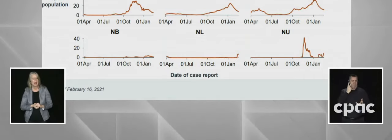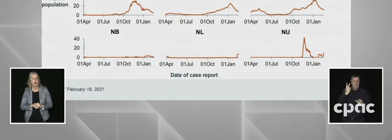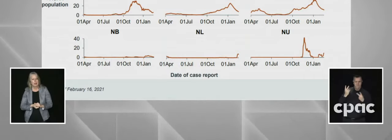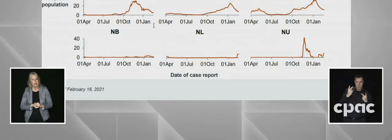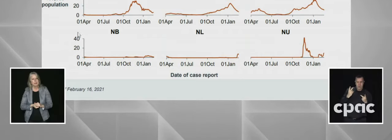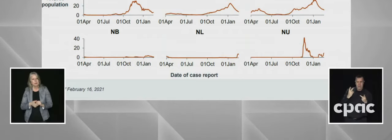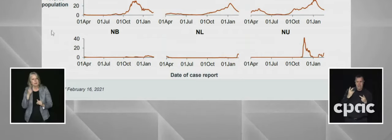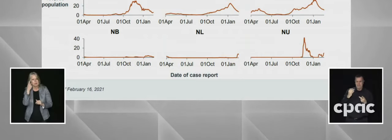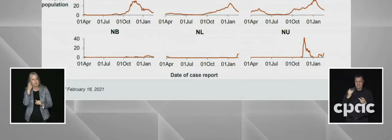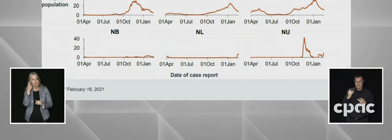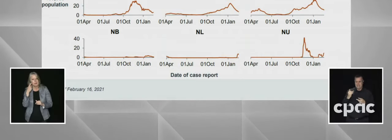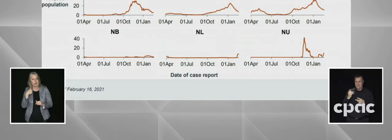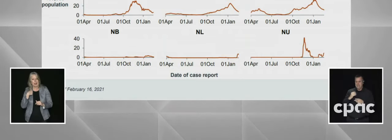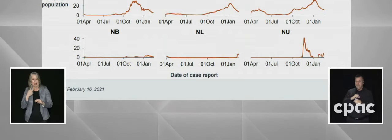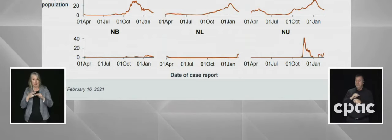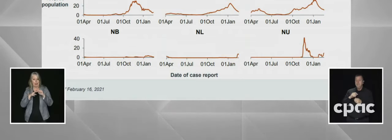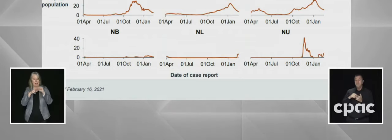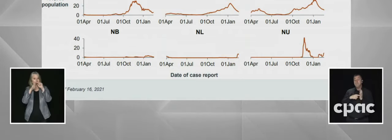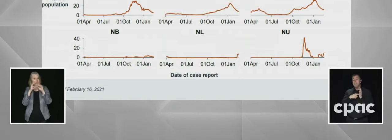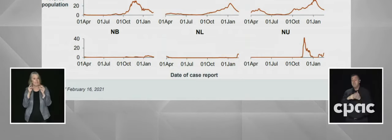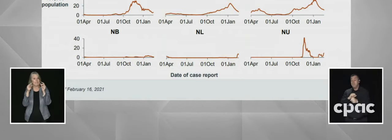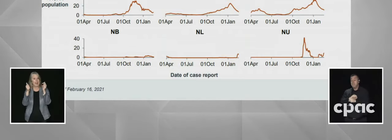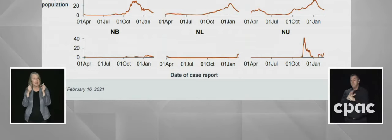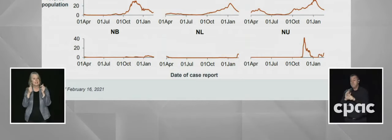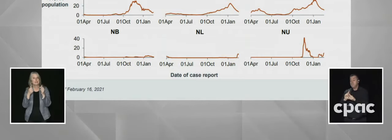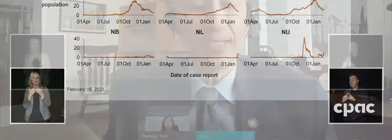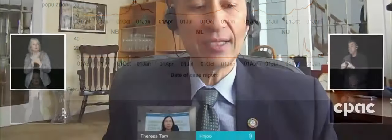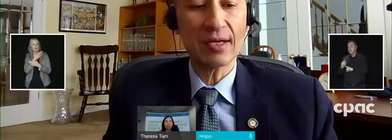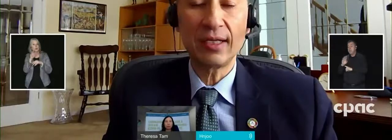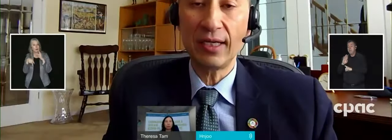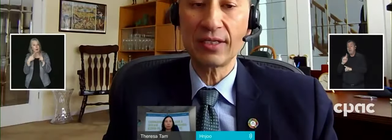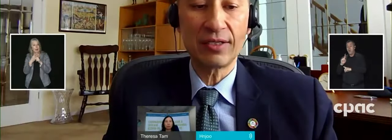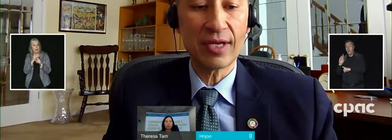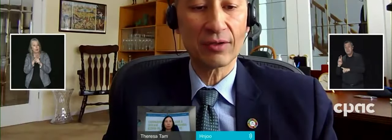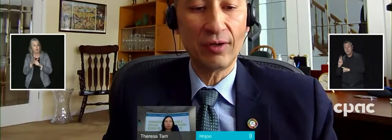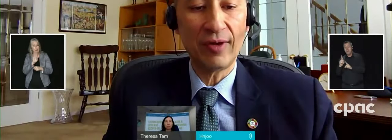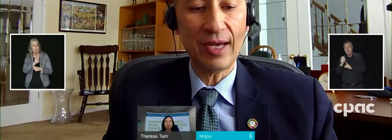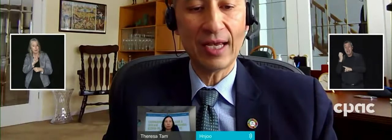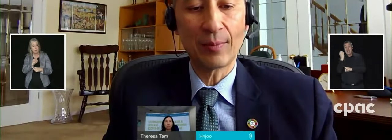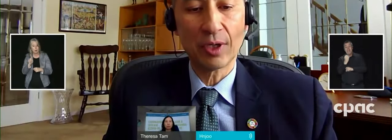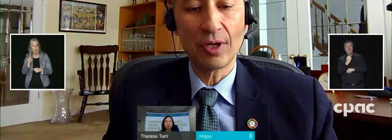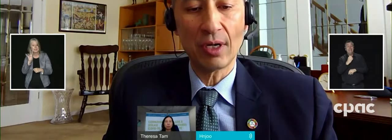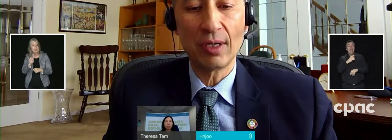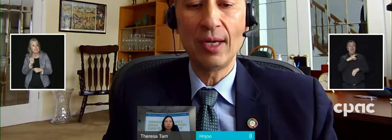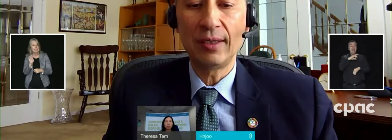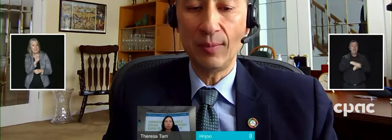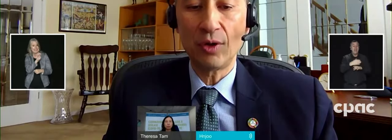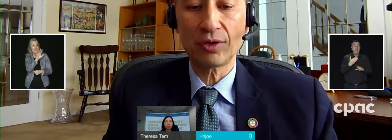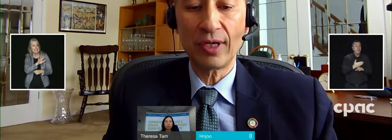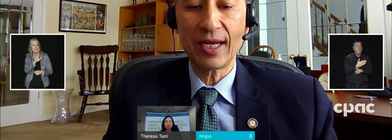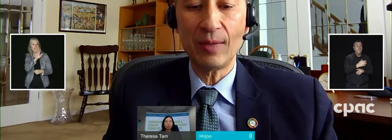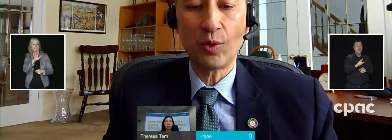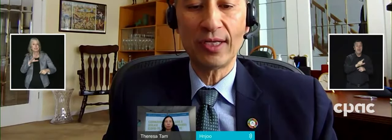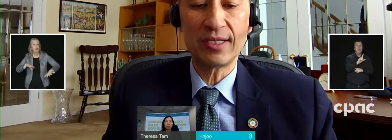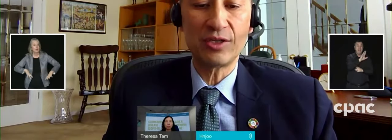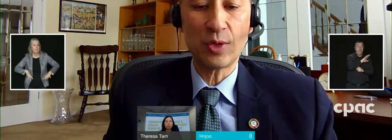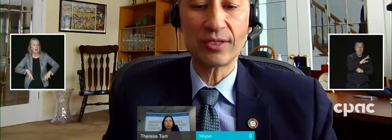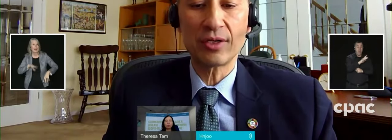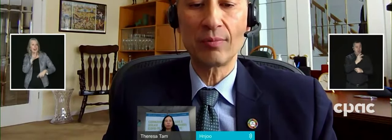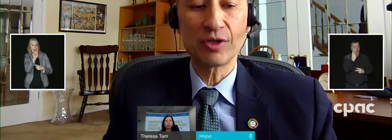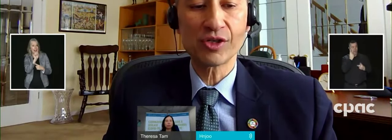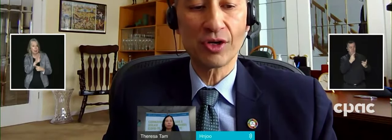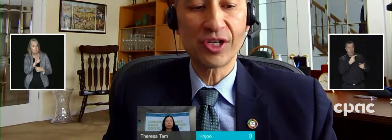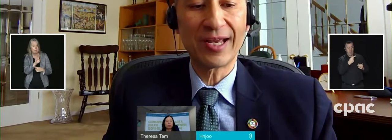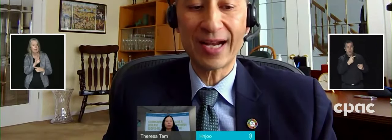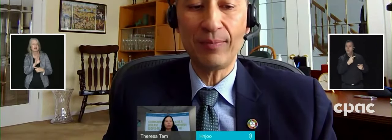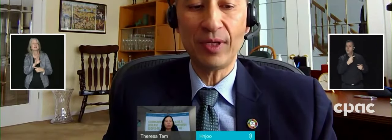cas associés au variant B117 dans les régions sanitaires de l'Est de Terre-Neuve et Labrador démontre à quel point la